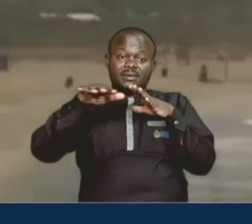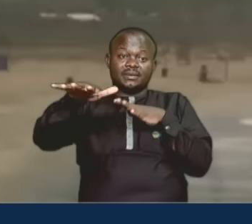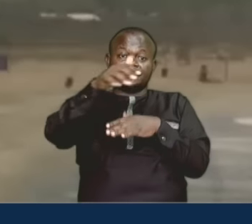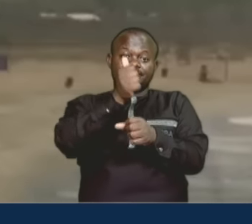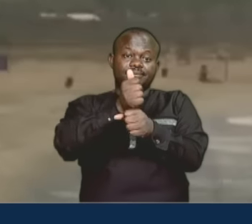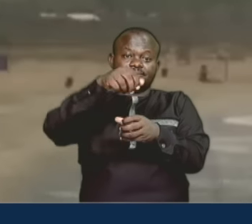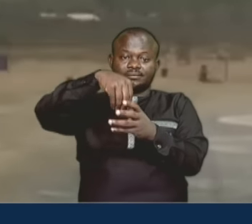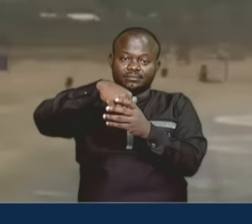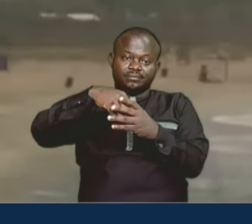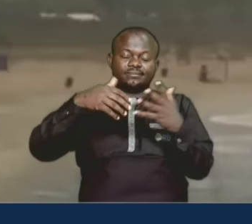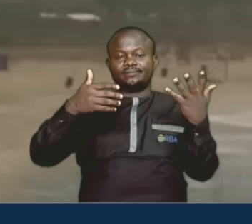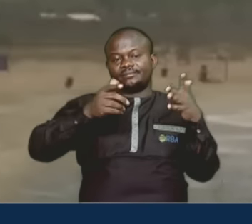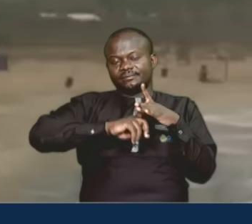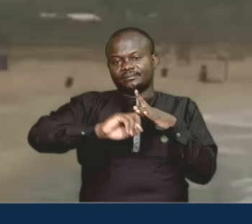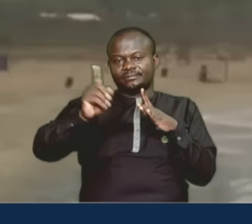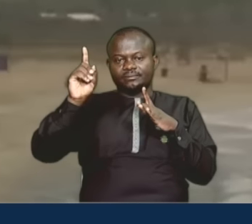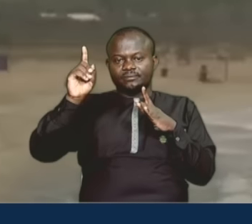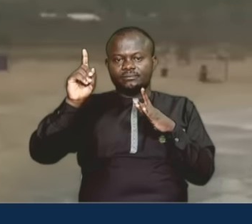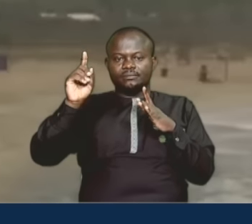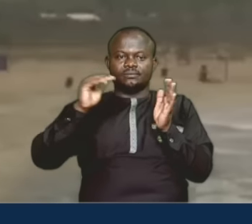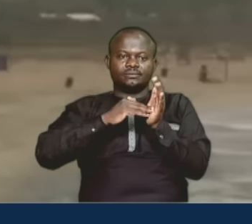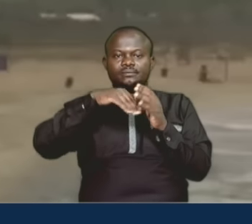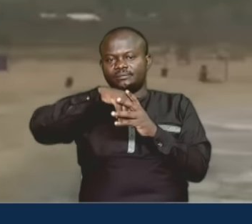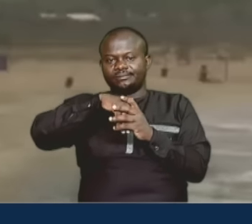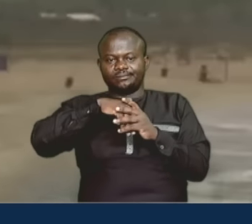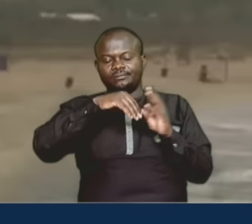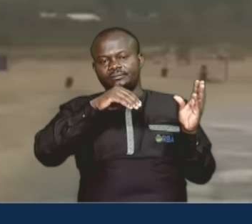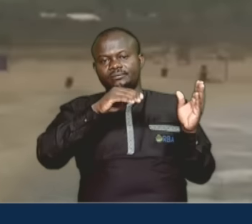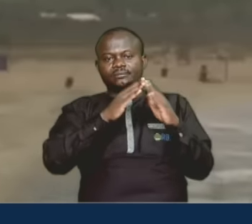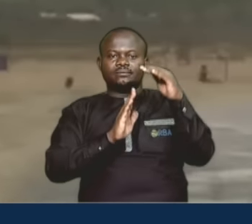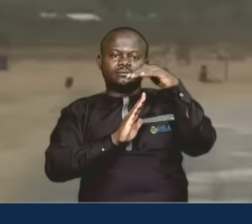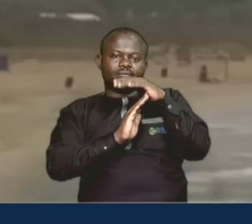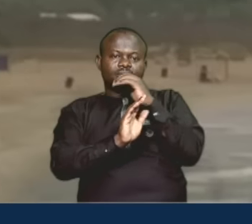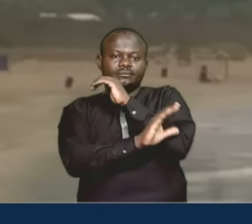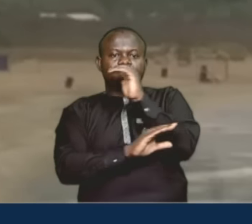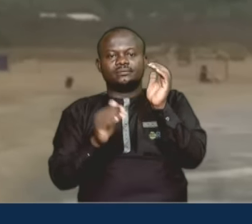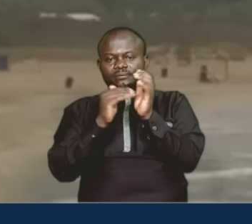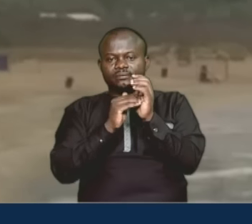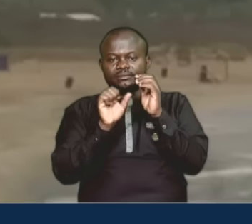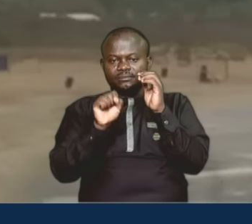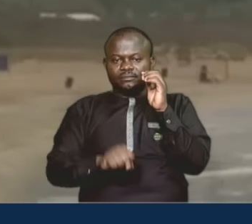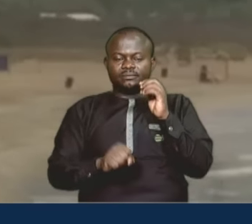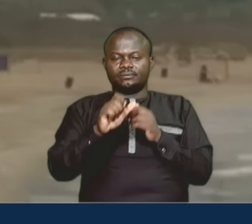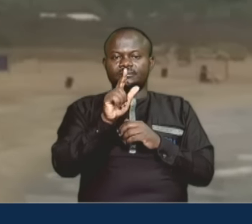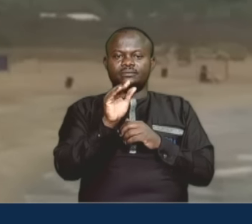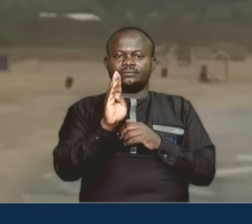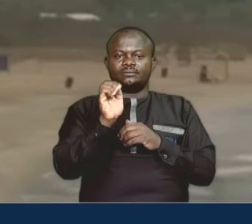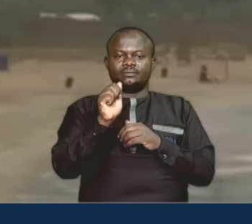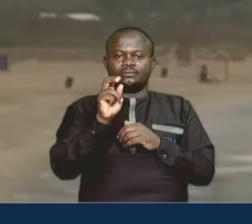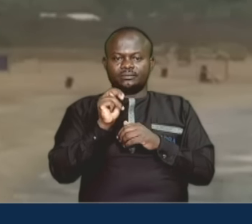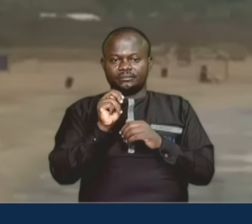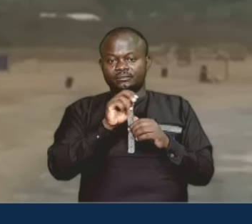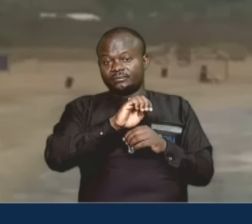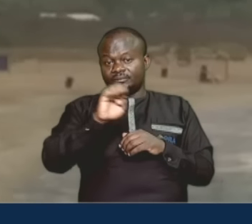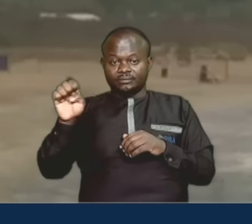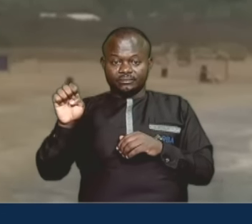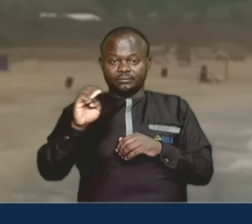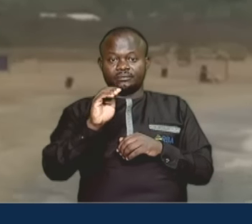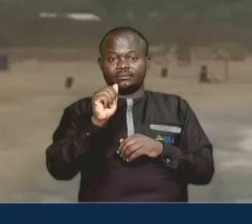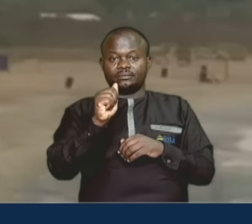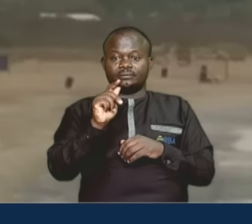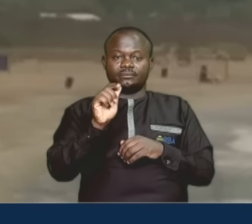ukoreramo guhunga birimo by'umurwa mukuru w'iki gihugu ndetse n'amajyepfo ya Liban burasirazuba bw'ikibaya cya Baka